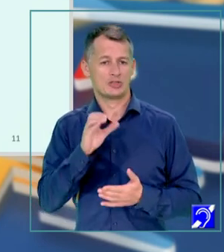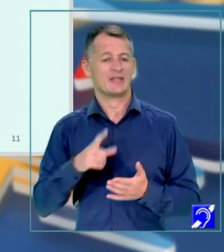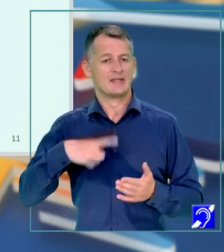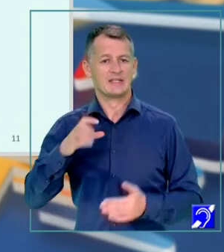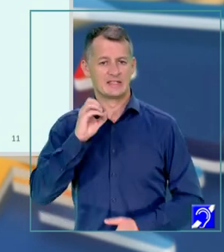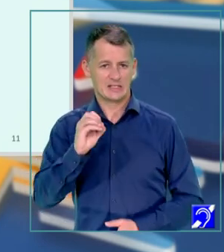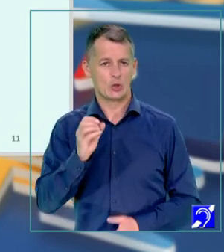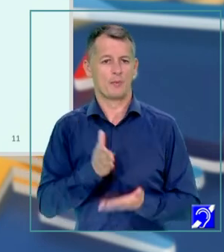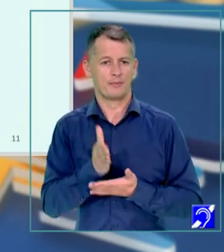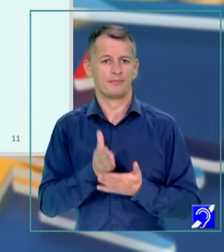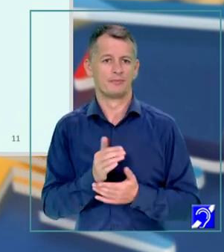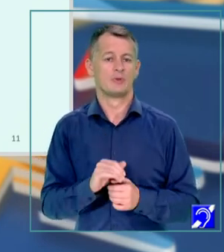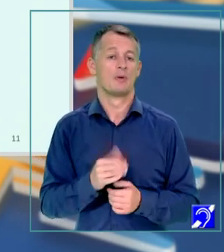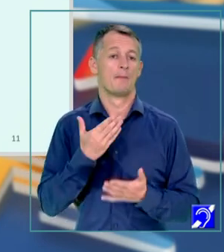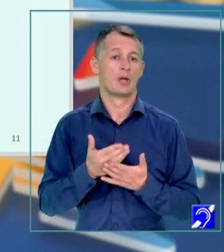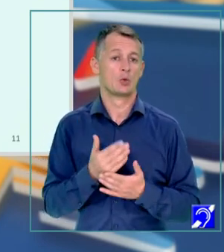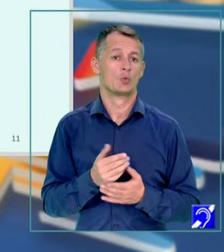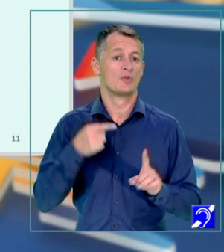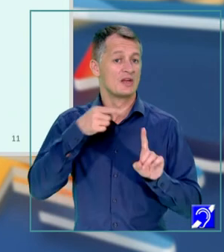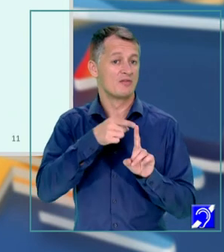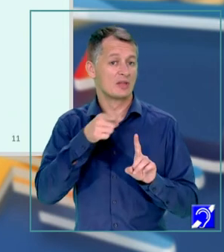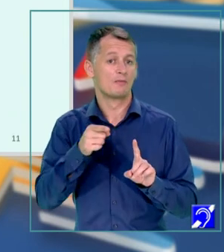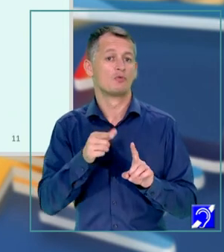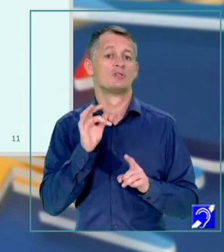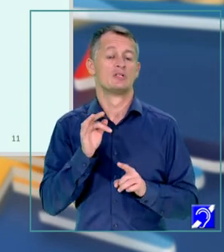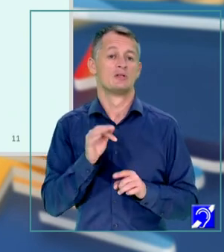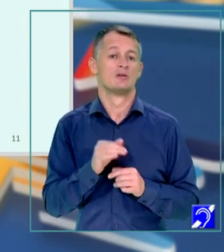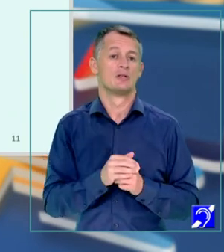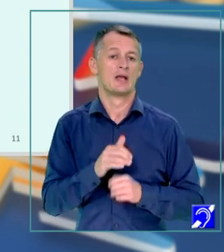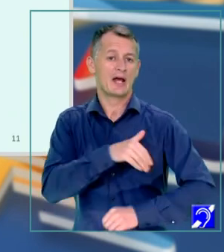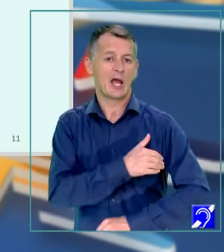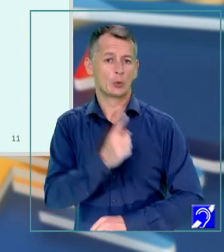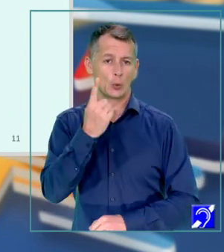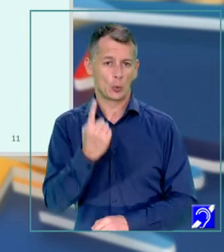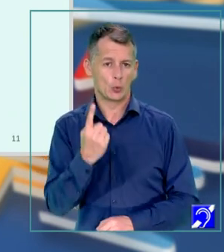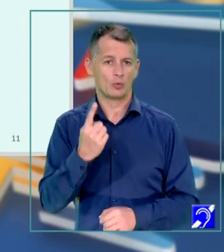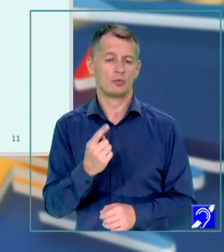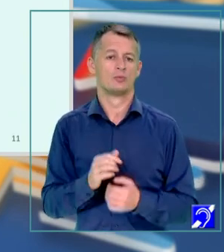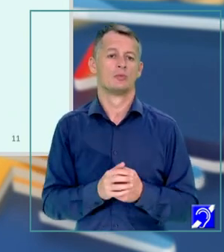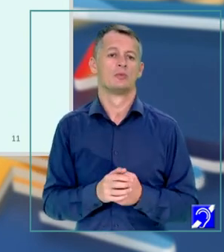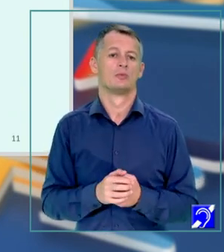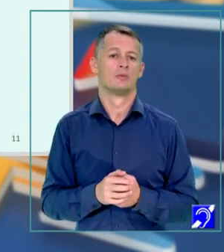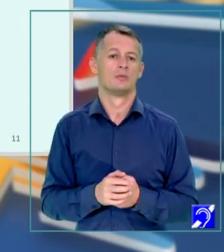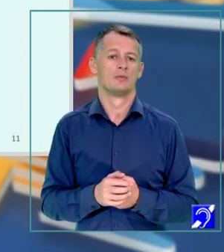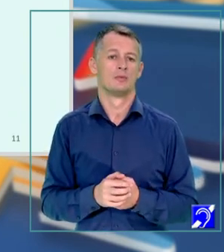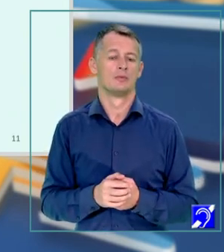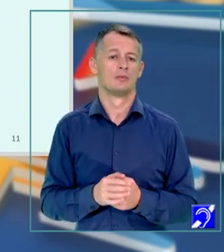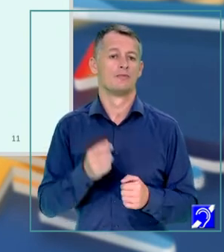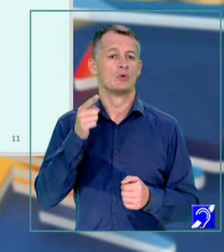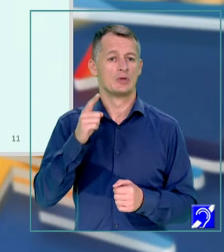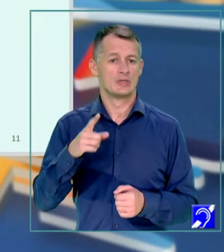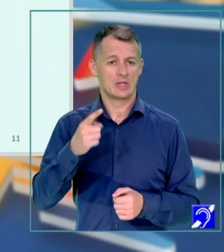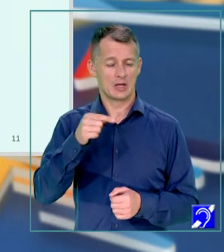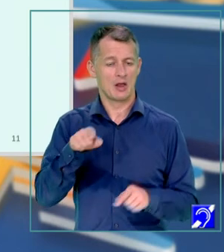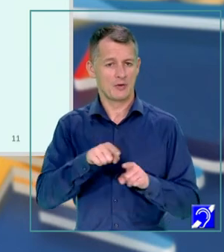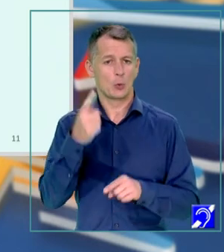zero derivatei funcției în liniare de gradul 1 cu A1 și B1 0 este derivat Asta este